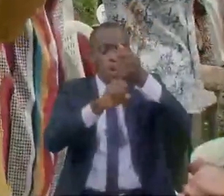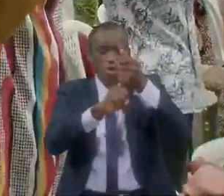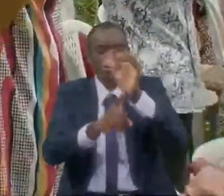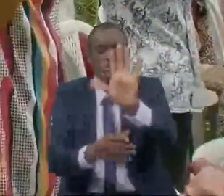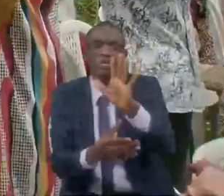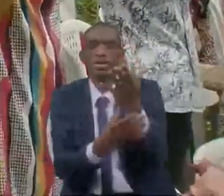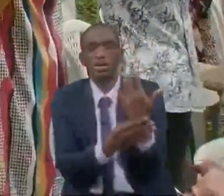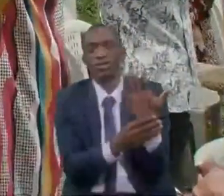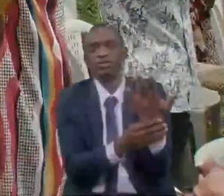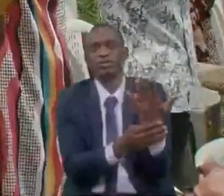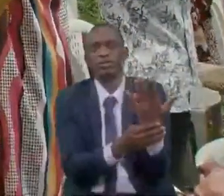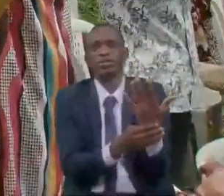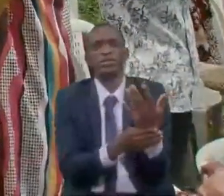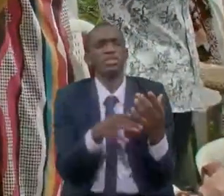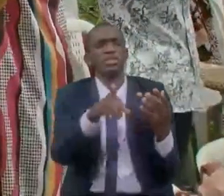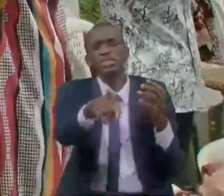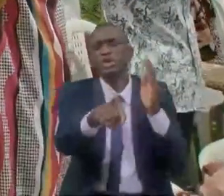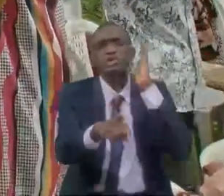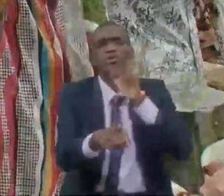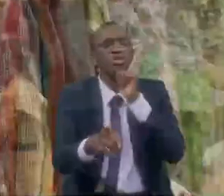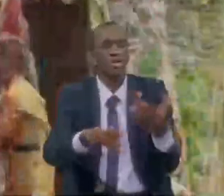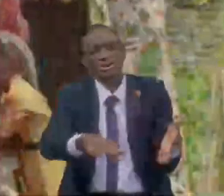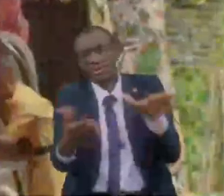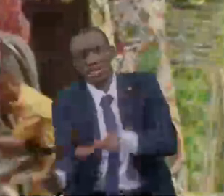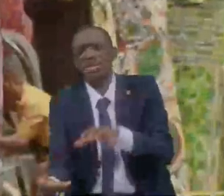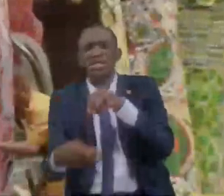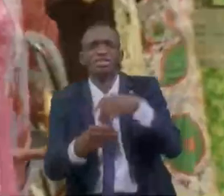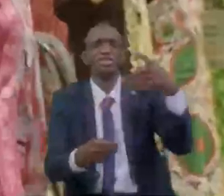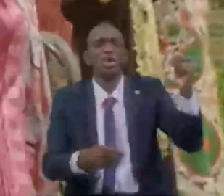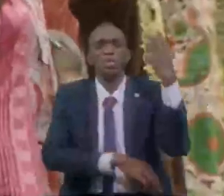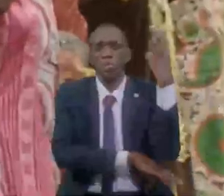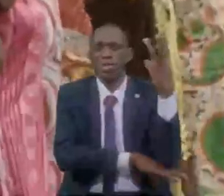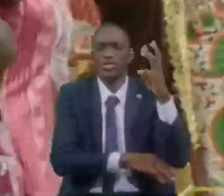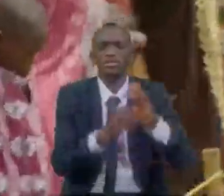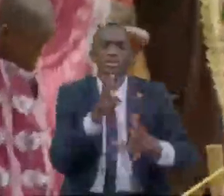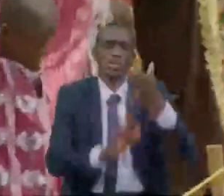tiens cette main. Ils ne périront pas dans le désert.